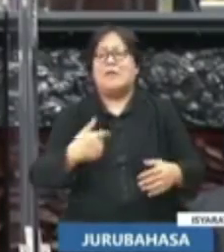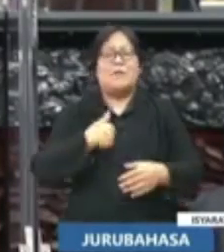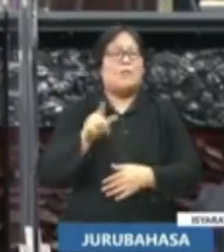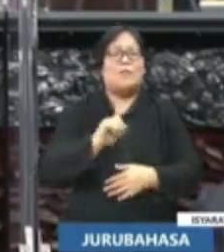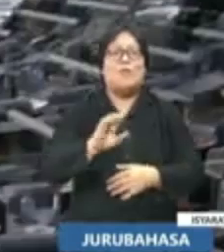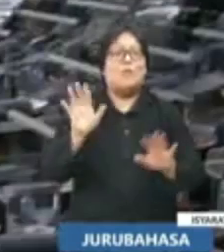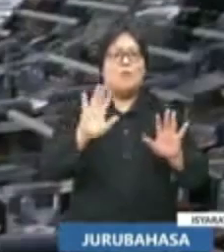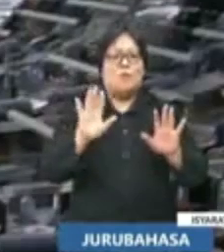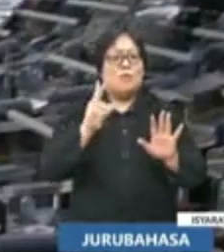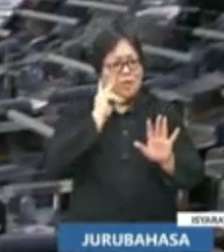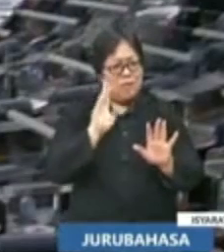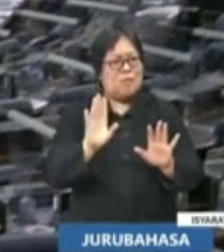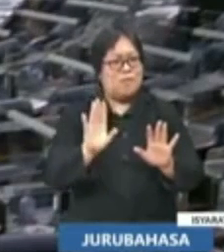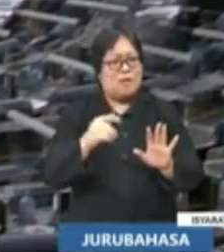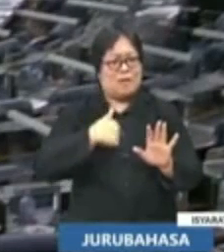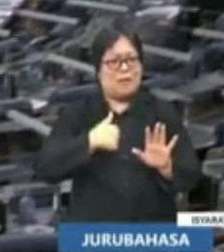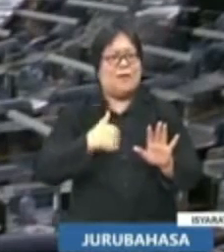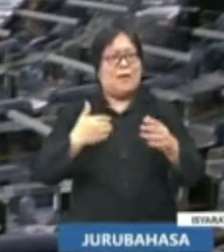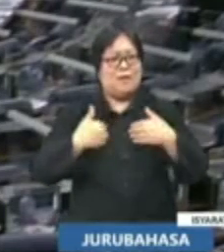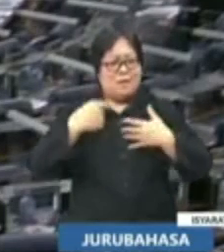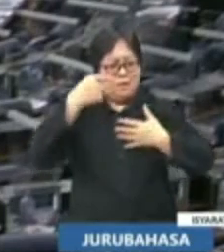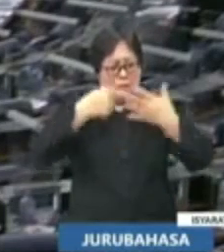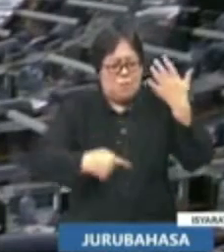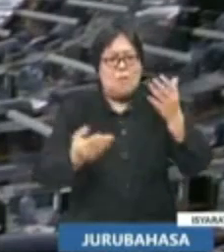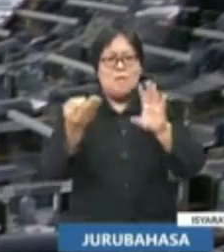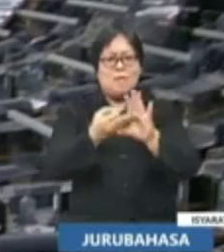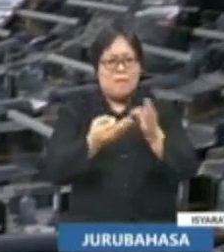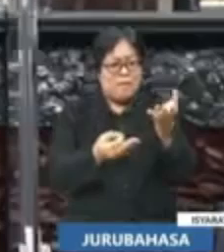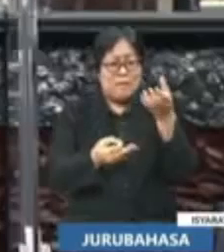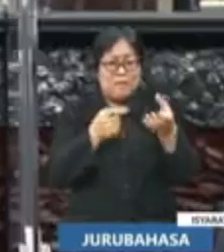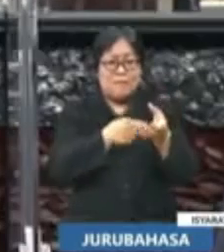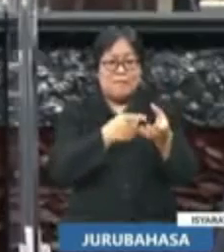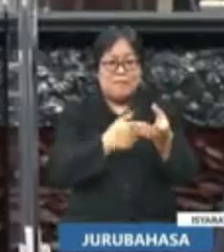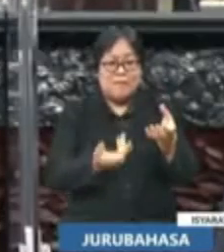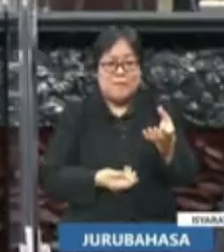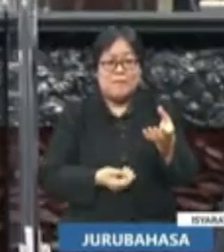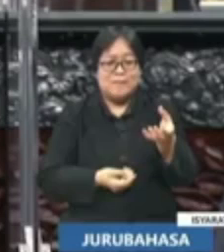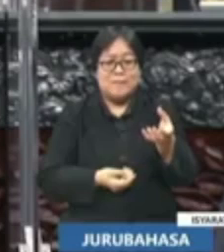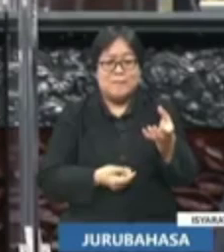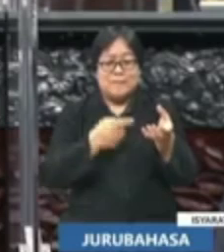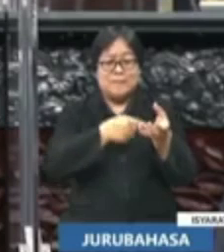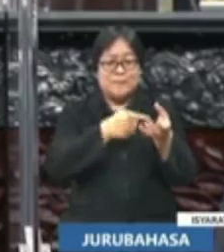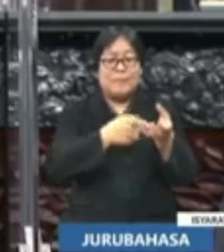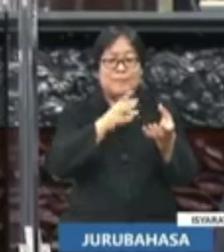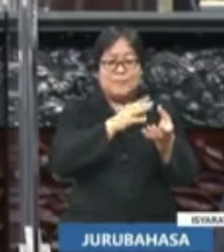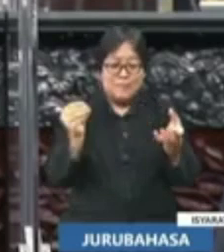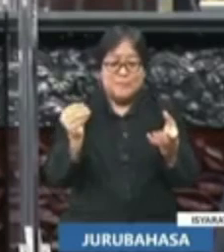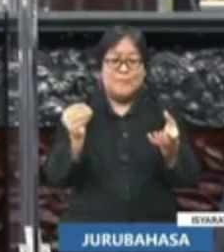bukan. Now, look. Saya ada seluruh dokumen yang ada ini, ya,